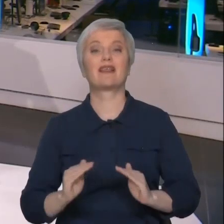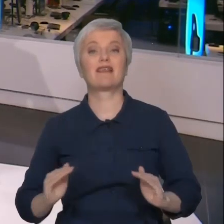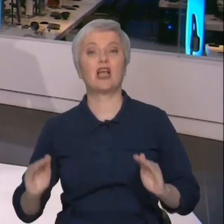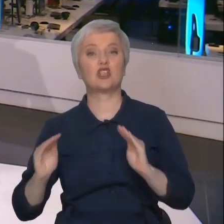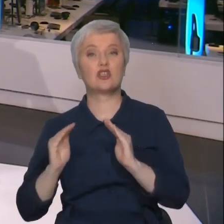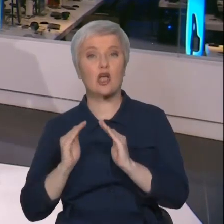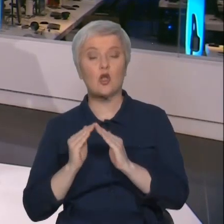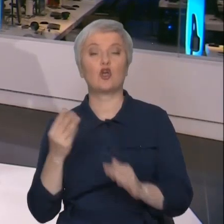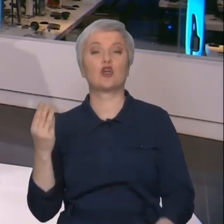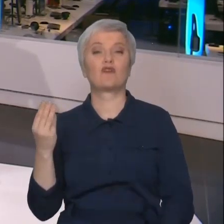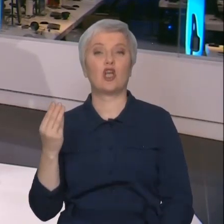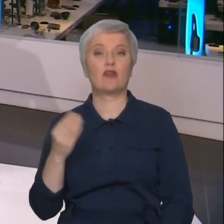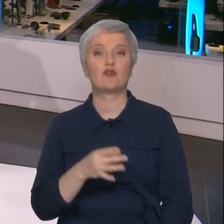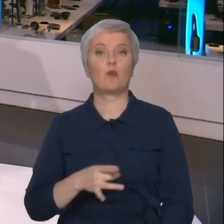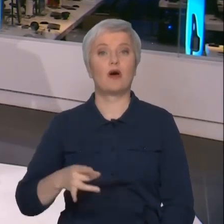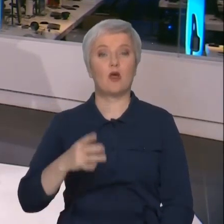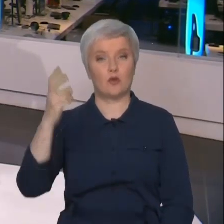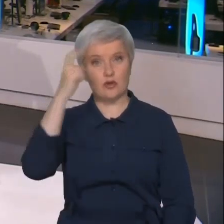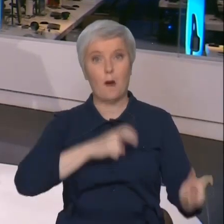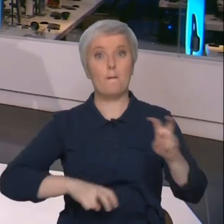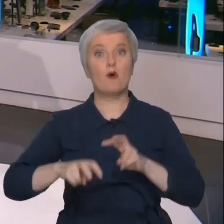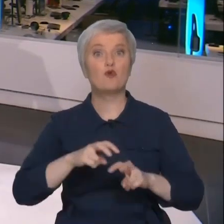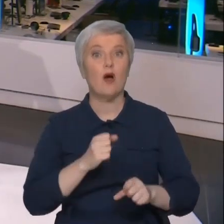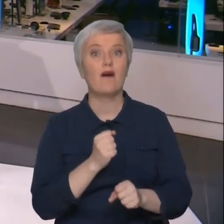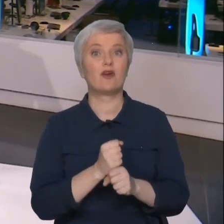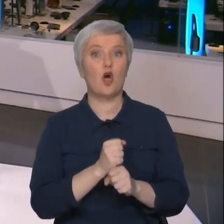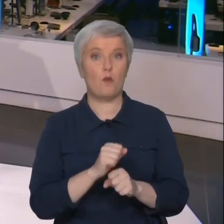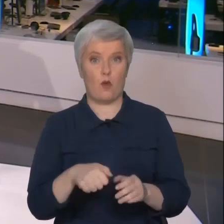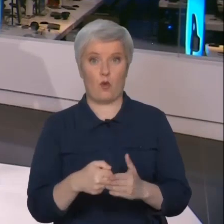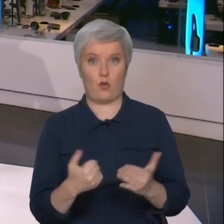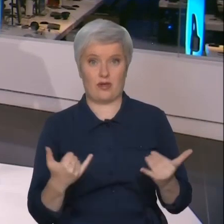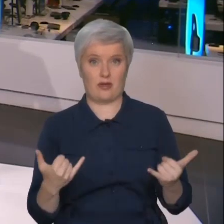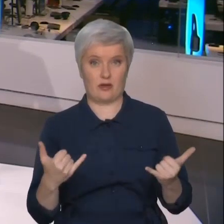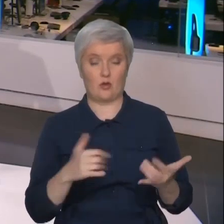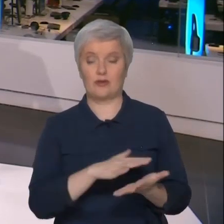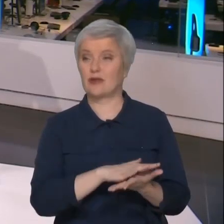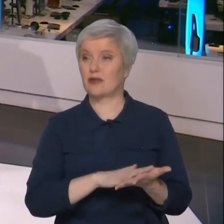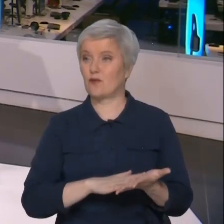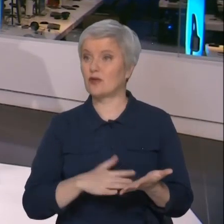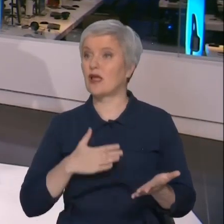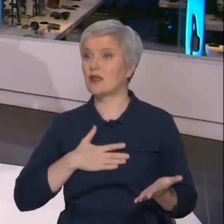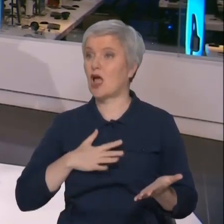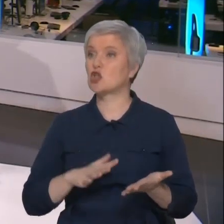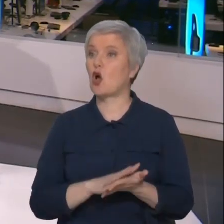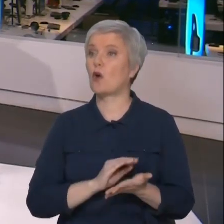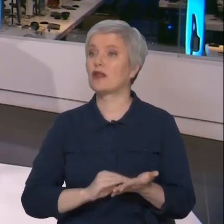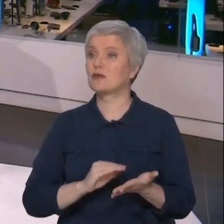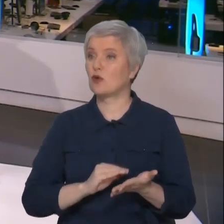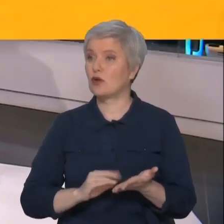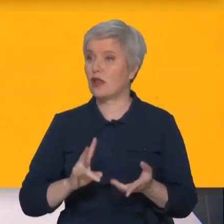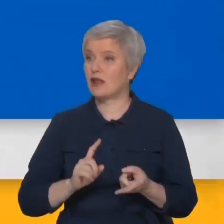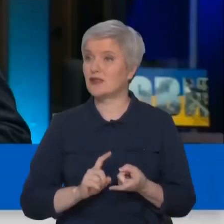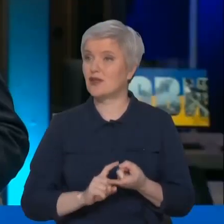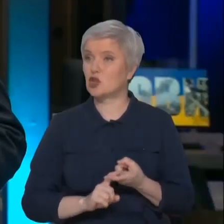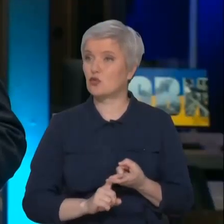столиці. Пошуково-рятувальні роботи досі тривають. Деталі розпитаємо у Дар'ї Кінчі. Вона з нами на прямому зв'язку.